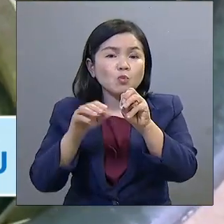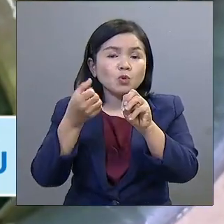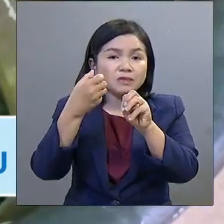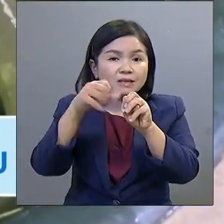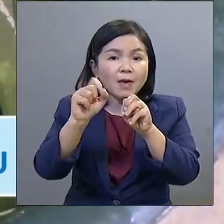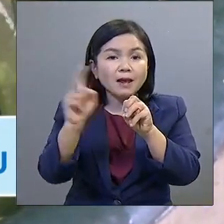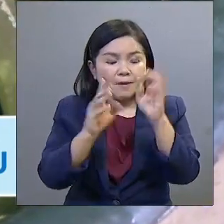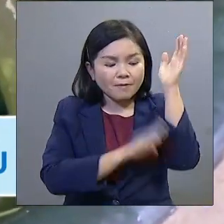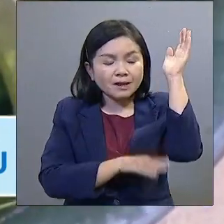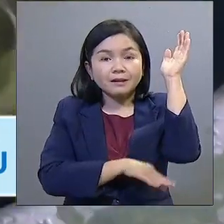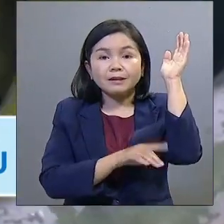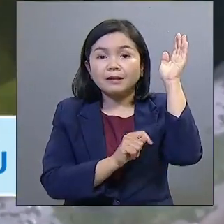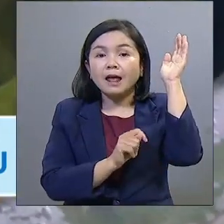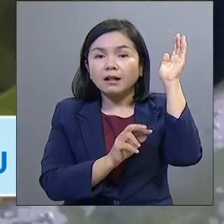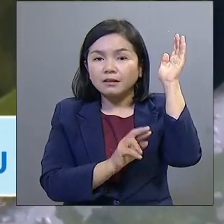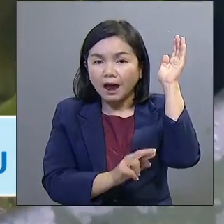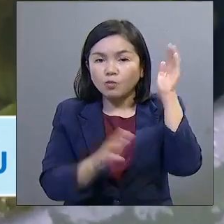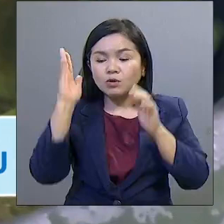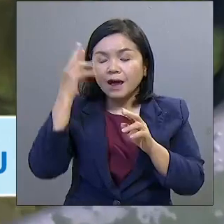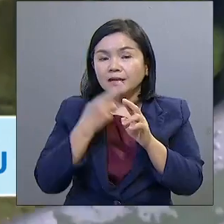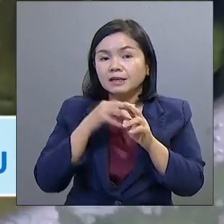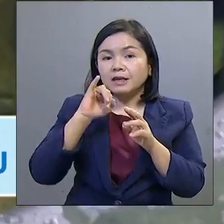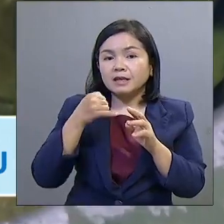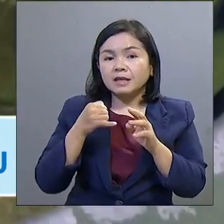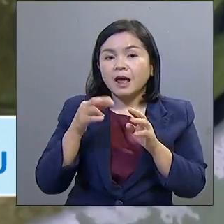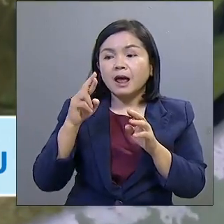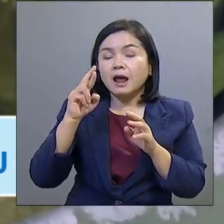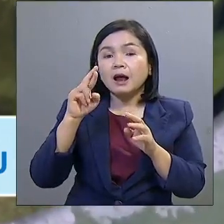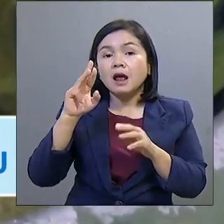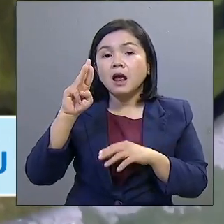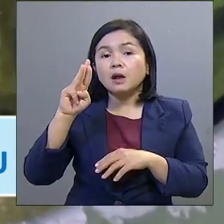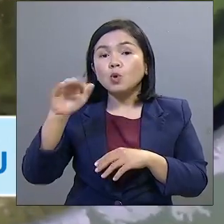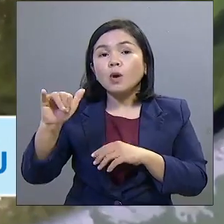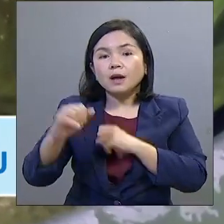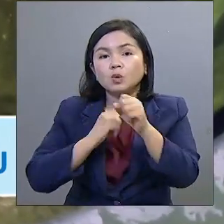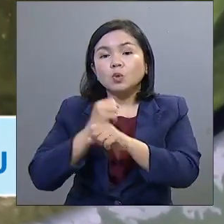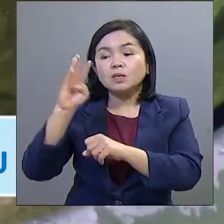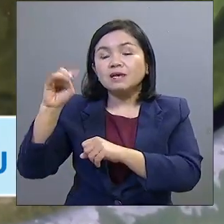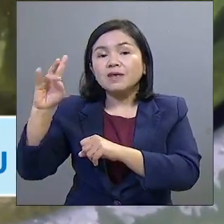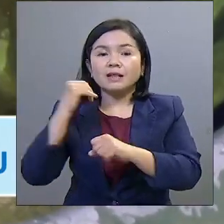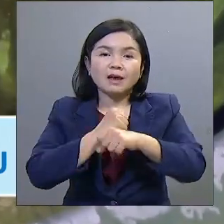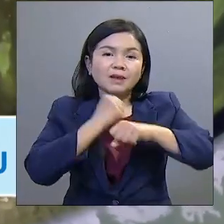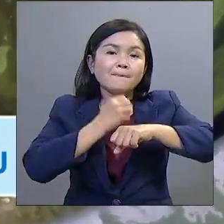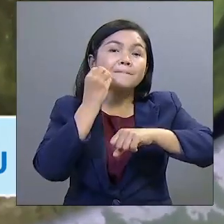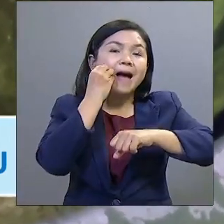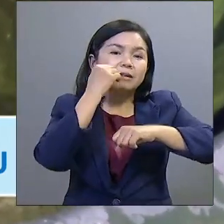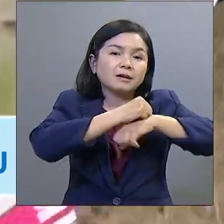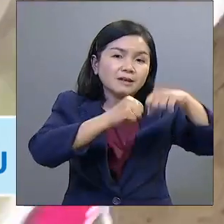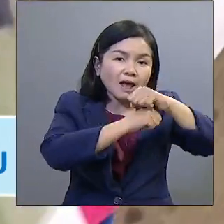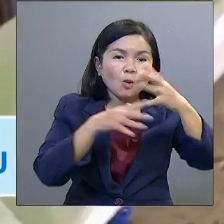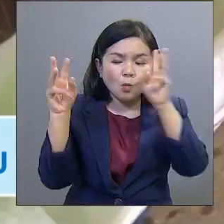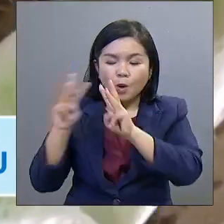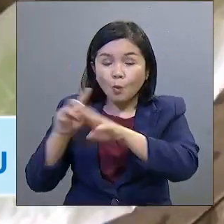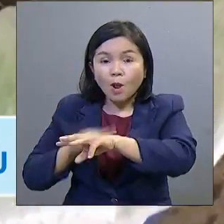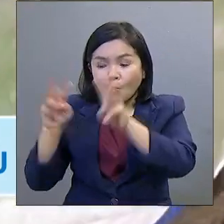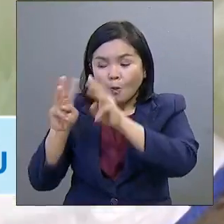จังหวัดตรังนะคะซึ่งคุณจรวยสมทิพย์อายุ47ปีเนี่ยประกอบอาชีพธุรกิจก่อสร้างแต่ว่าใช้เวลาว่างมาเลี้ยงปลาในกระชัง